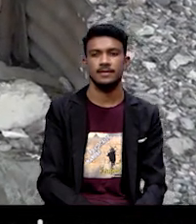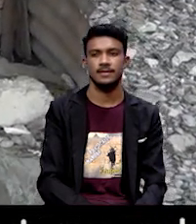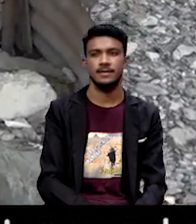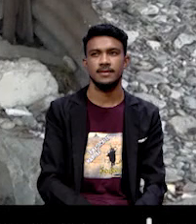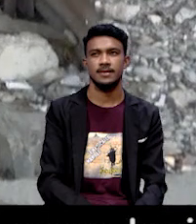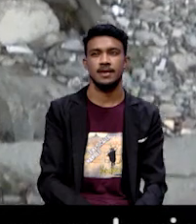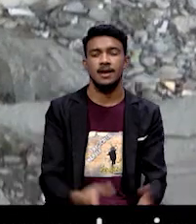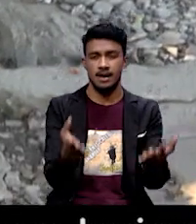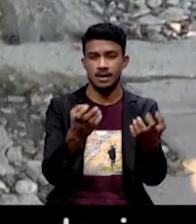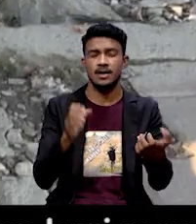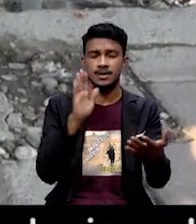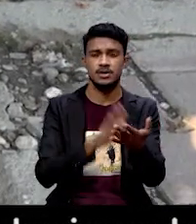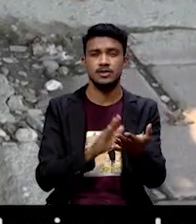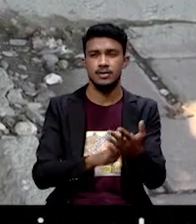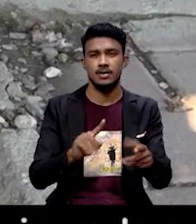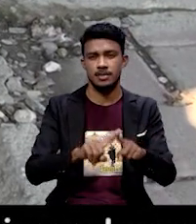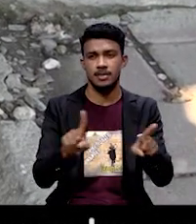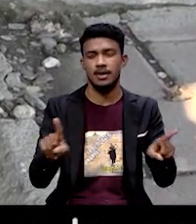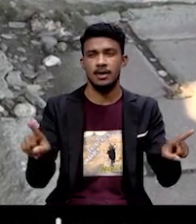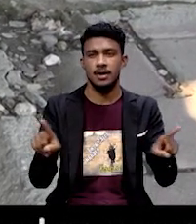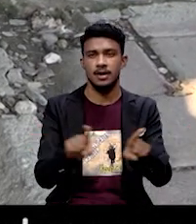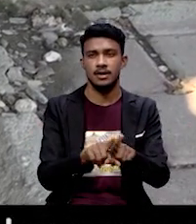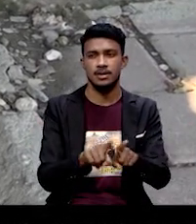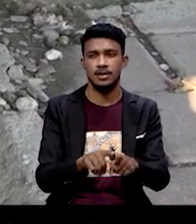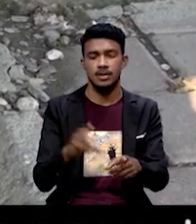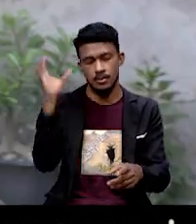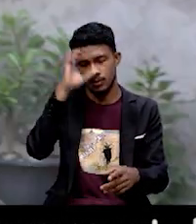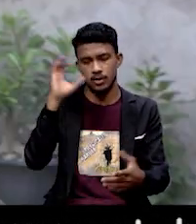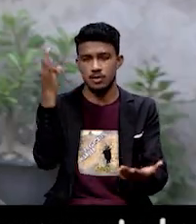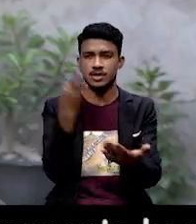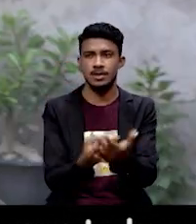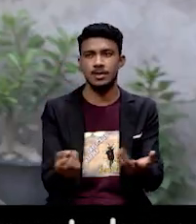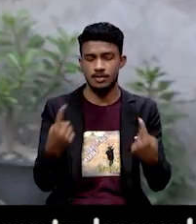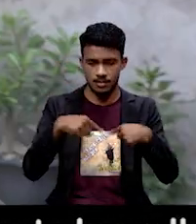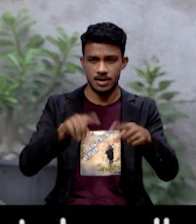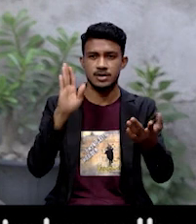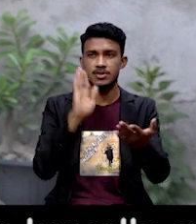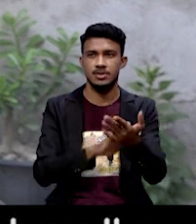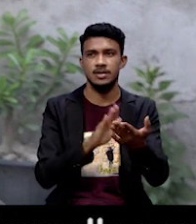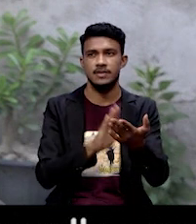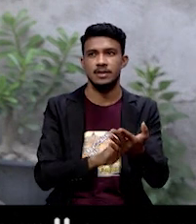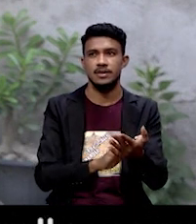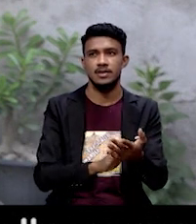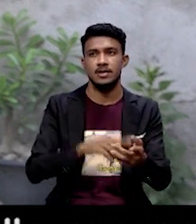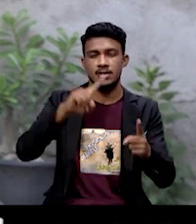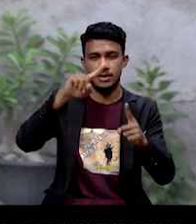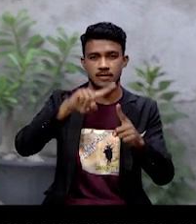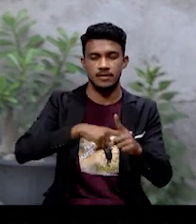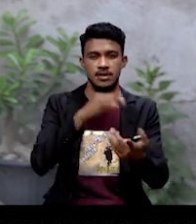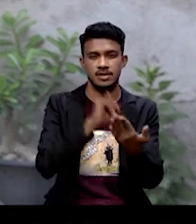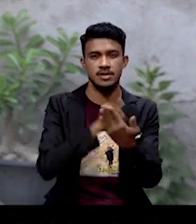Cara que escola as sai por que teosa na escola fala. Janeiro to janeiro a escola